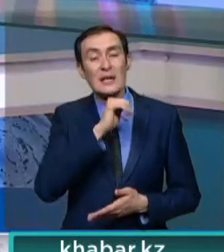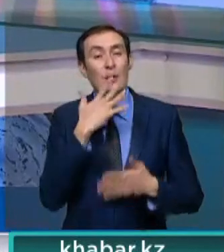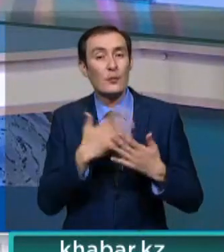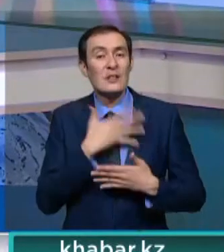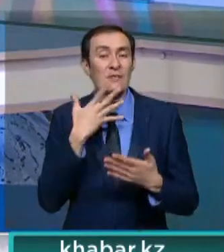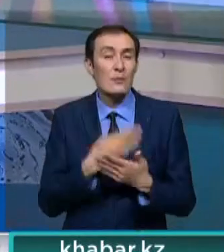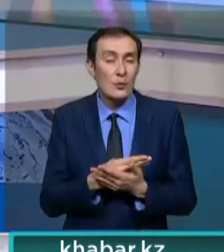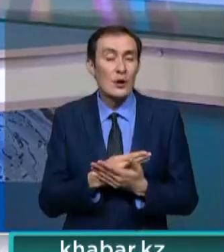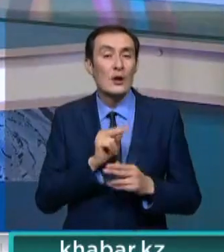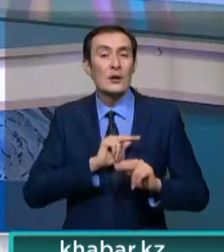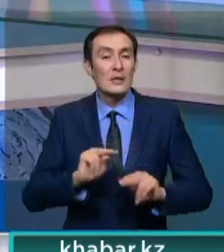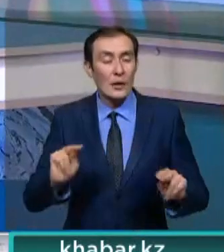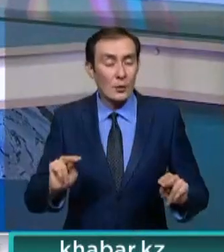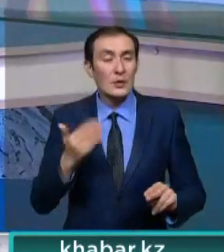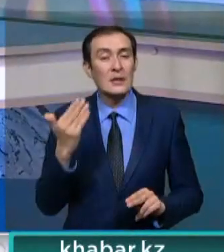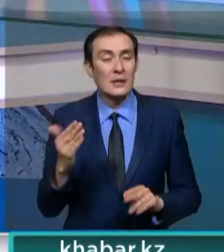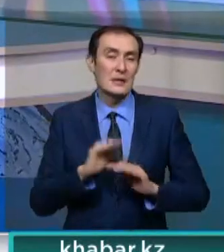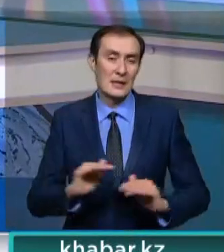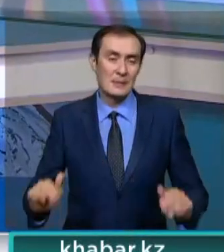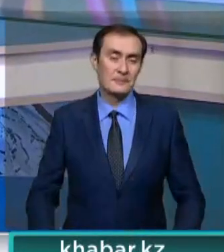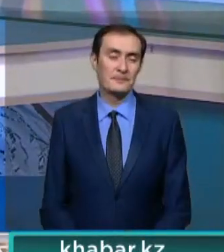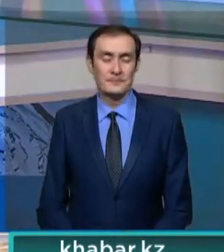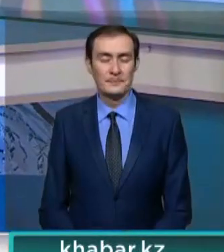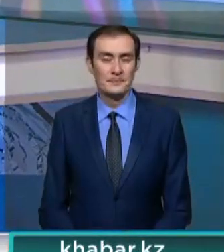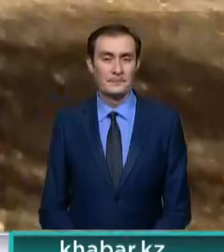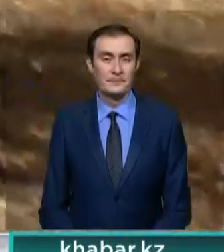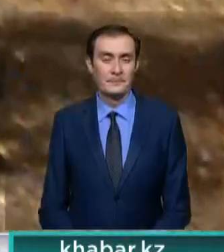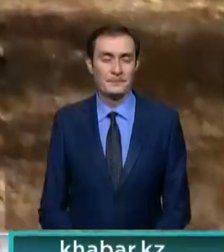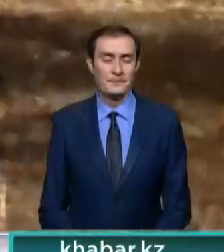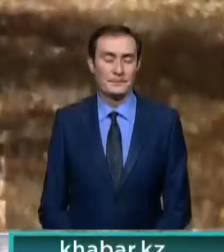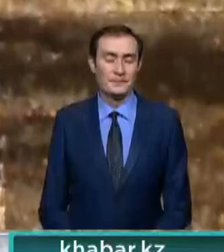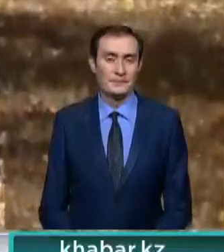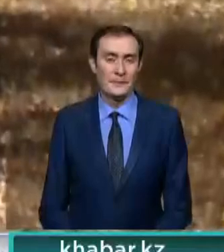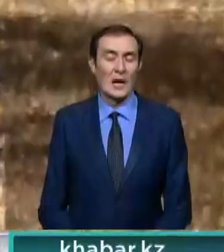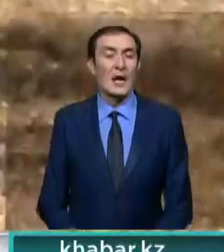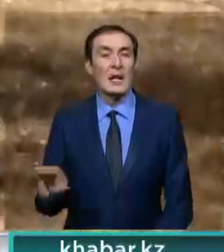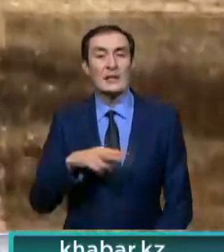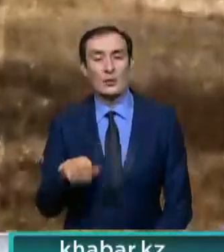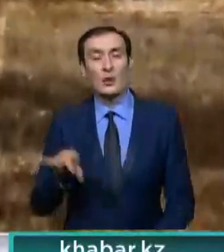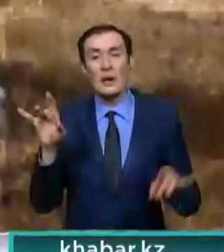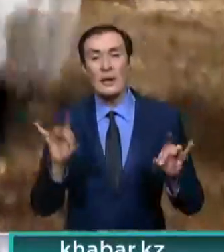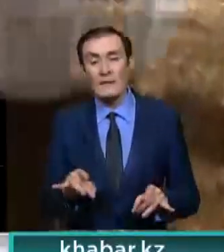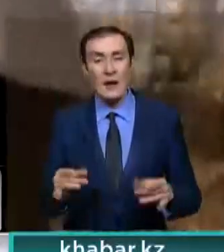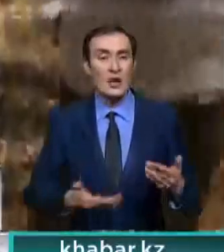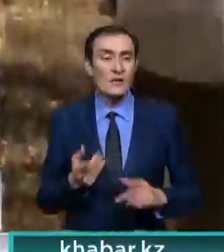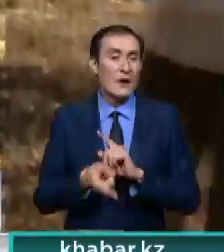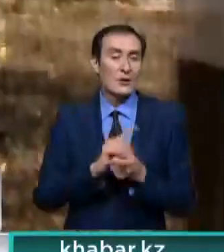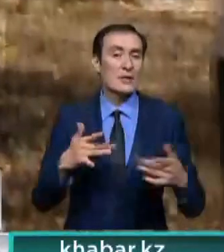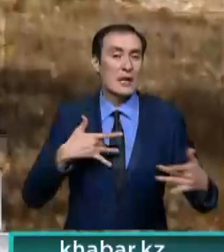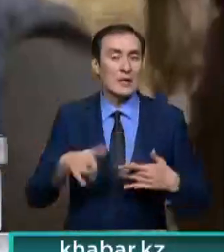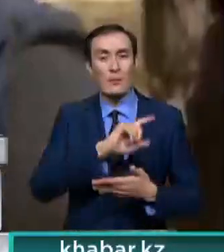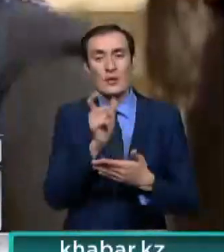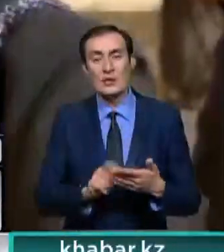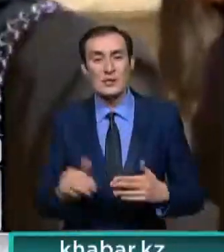секреты любви к своему делу и к ученикам. Литературное кафе, оживающий театр,